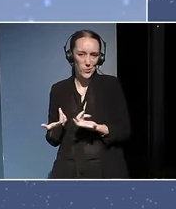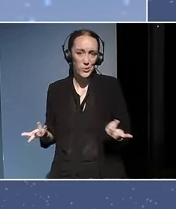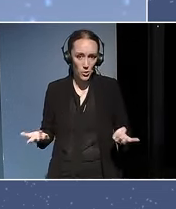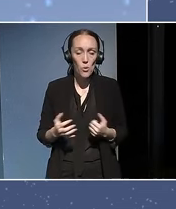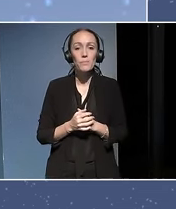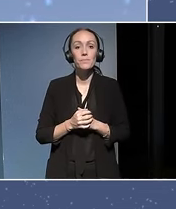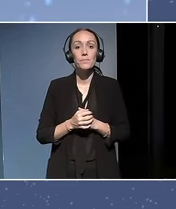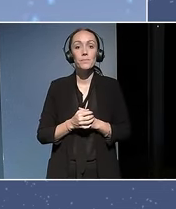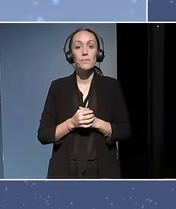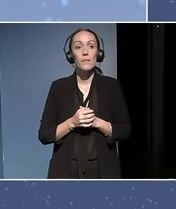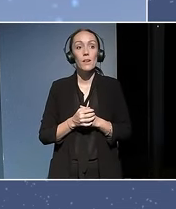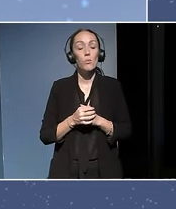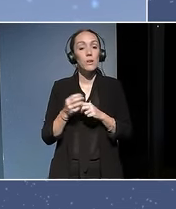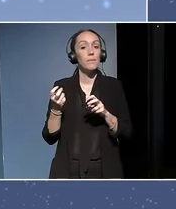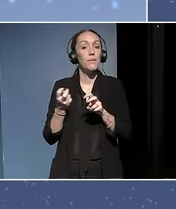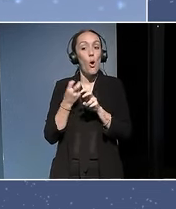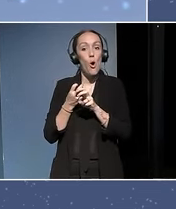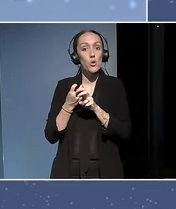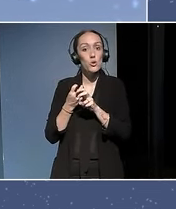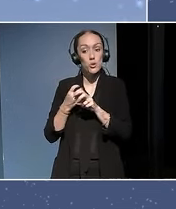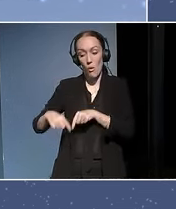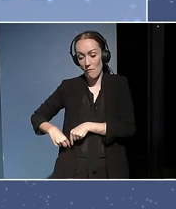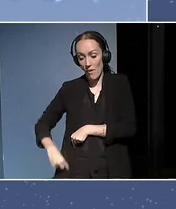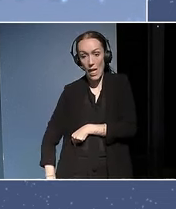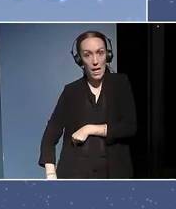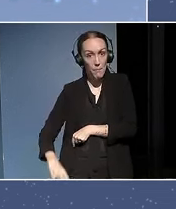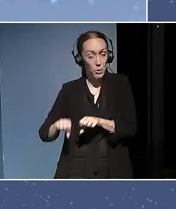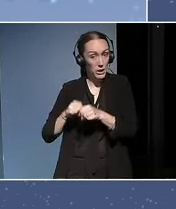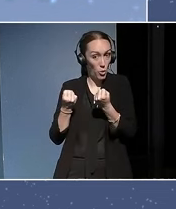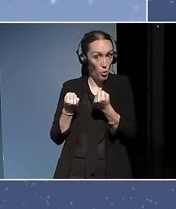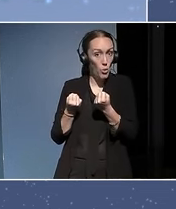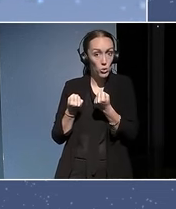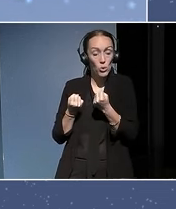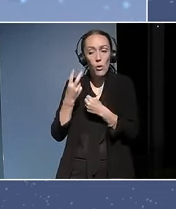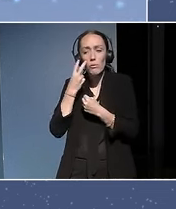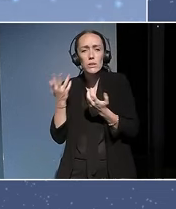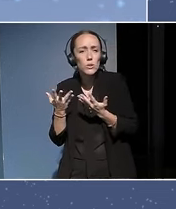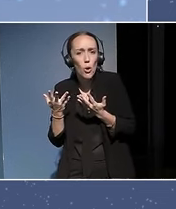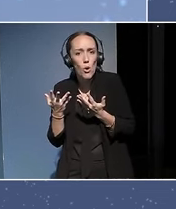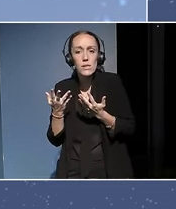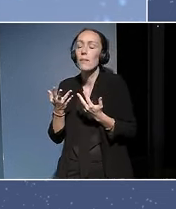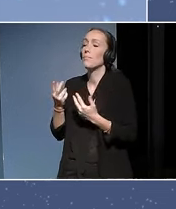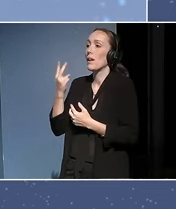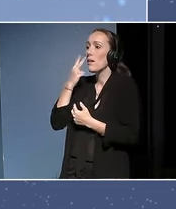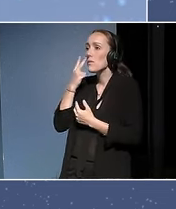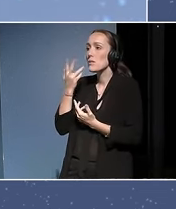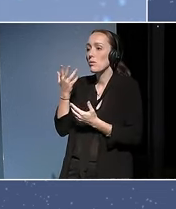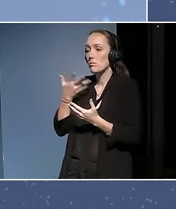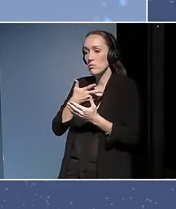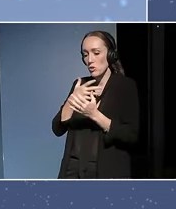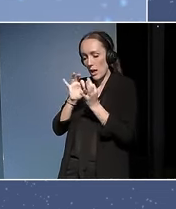nella frattura dei femori cosa abbiamo visto Beh quello che si è visto è che mancava un canale